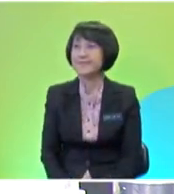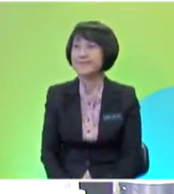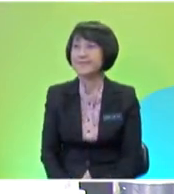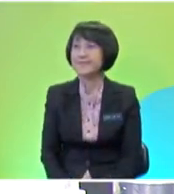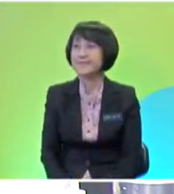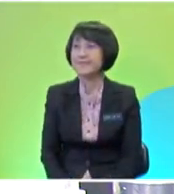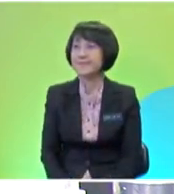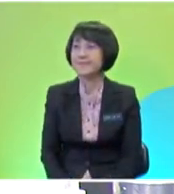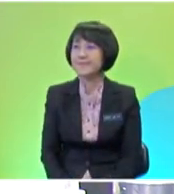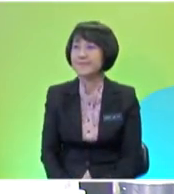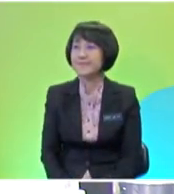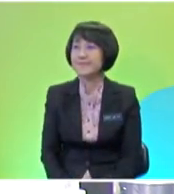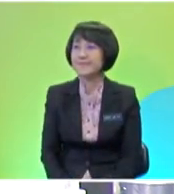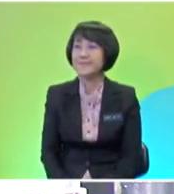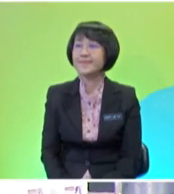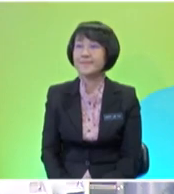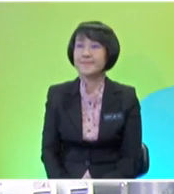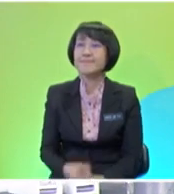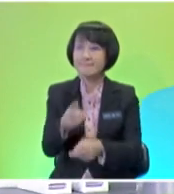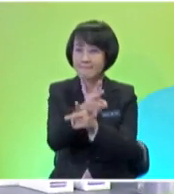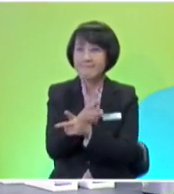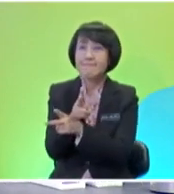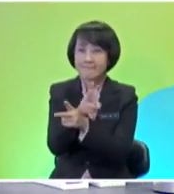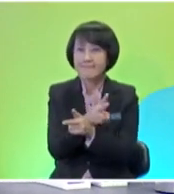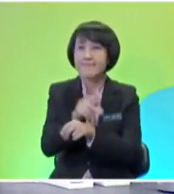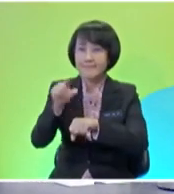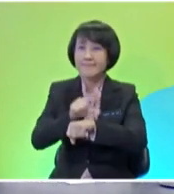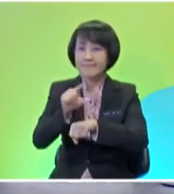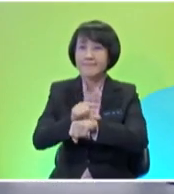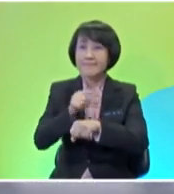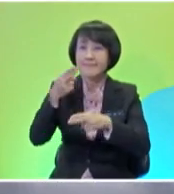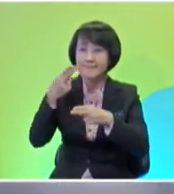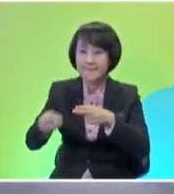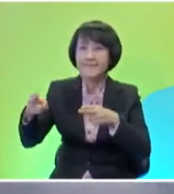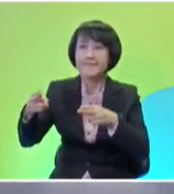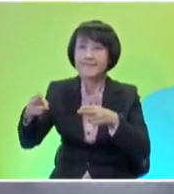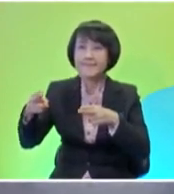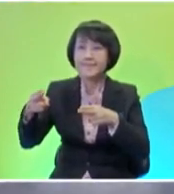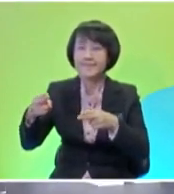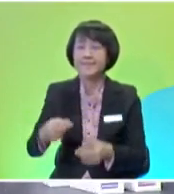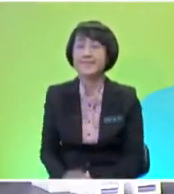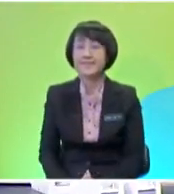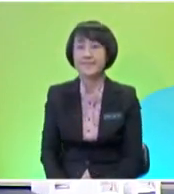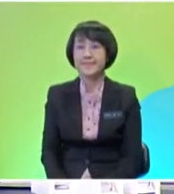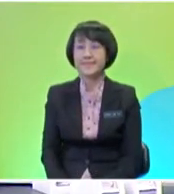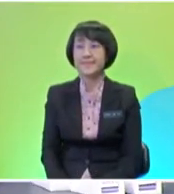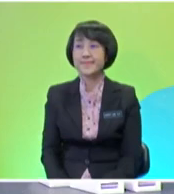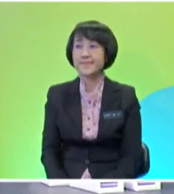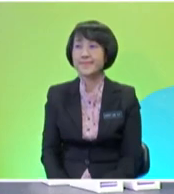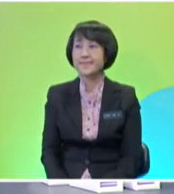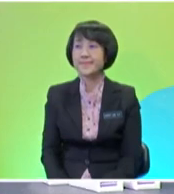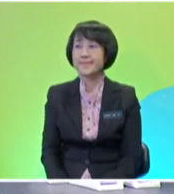dulu. Bismillah. Okay, gunakan pisau boleh laras dengan berhati-hati. Dan macam cakap tadi, kita memang